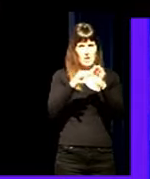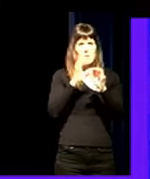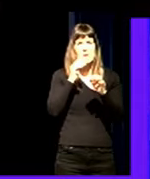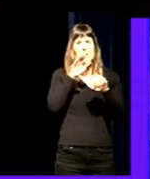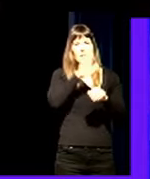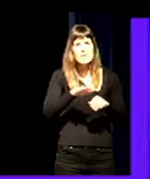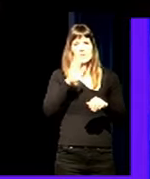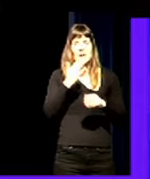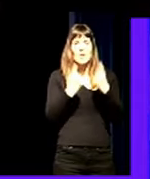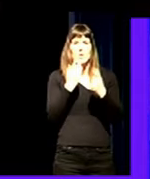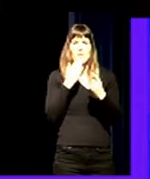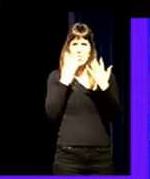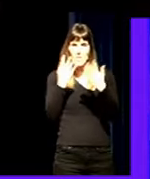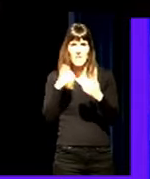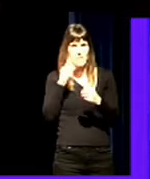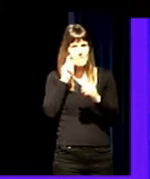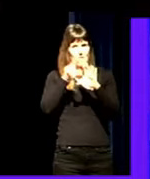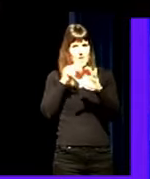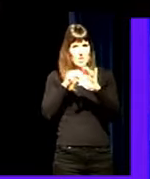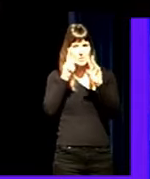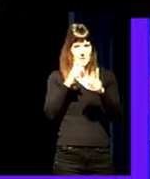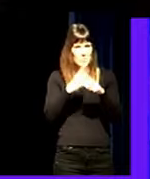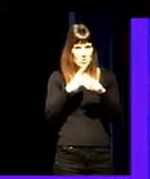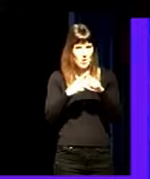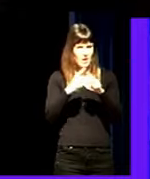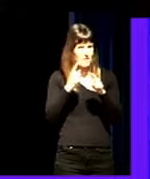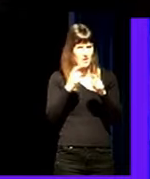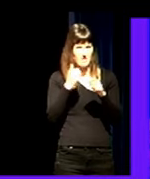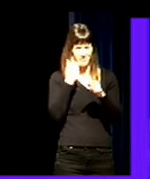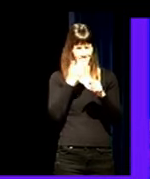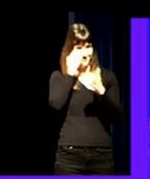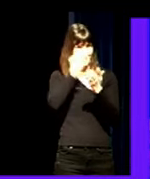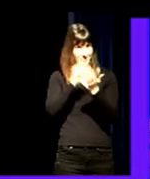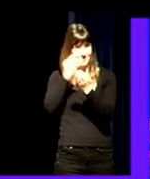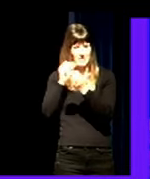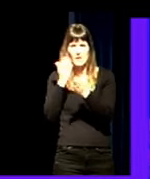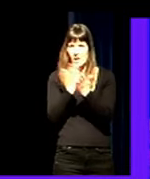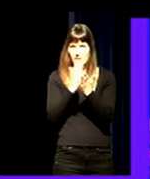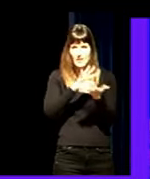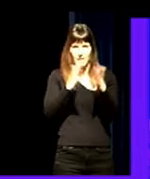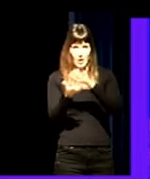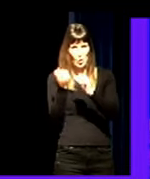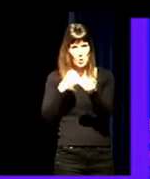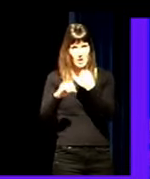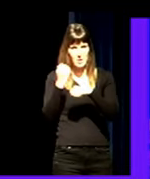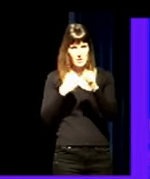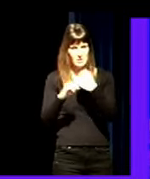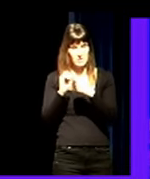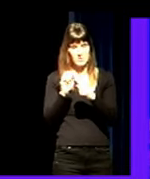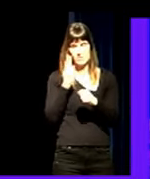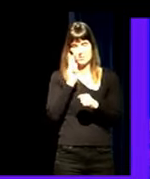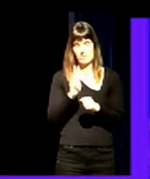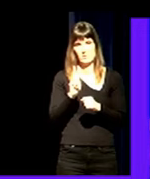eta jarraibideak izaten ari dire klaseen, ez da? Zer egin alde zakegu, ba, alde batetik esan duguna jakitea, bertan egon jakitea